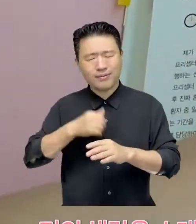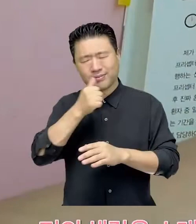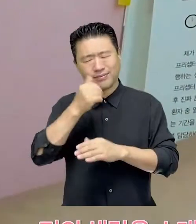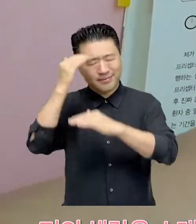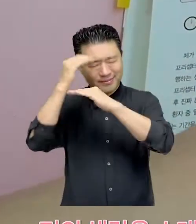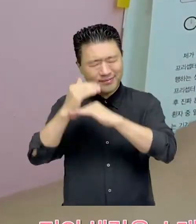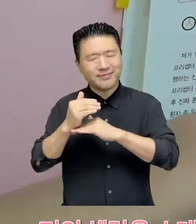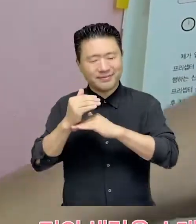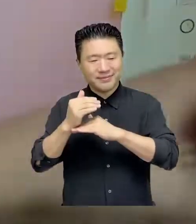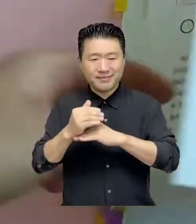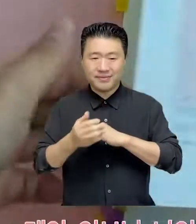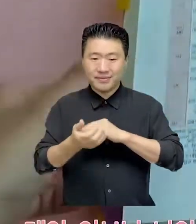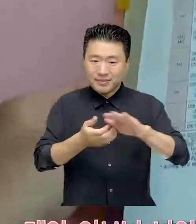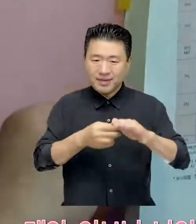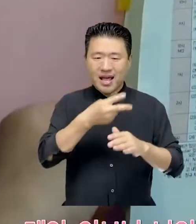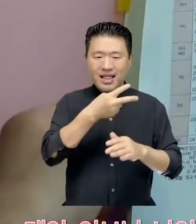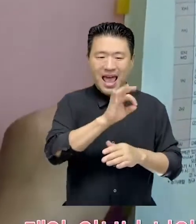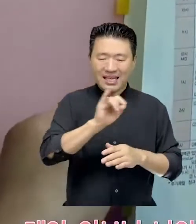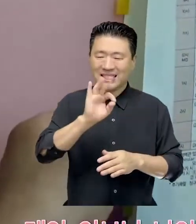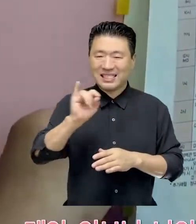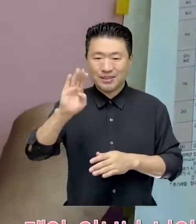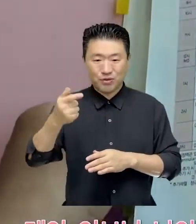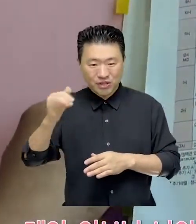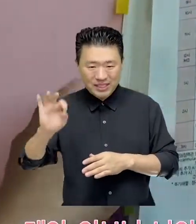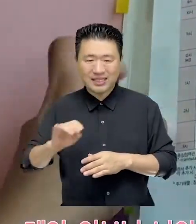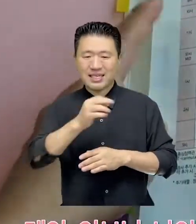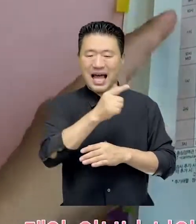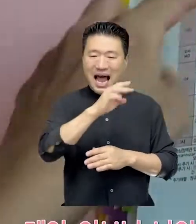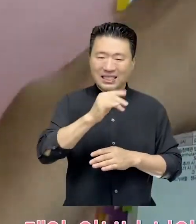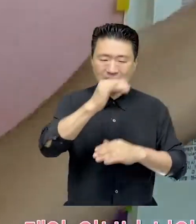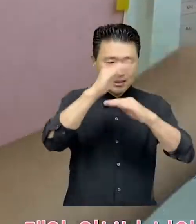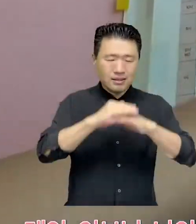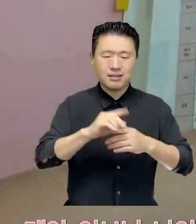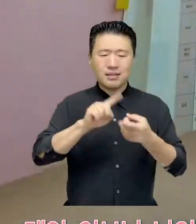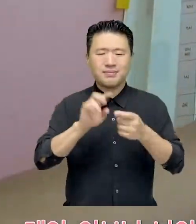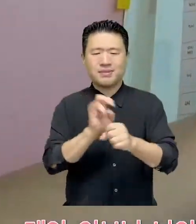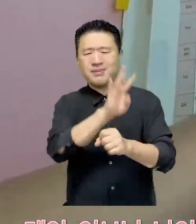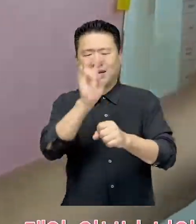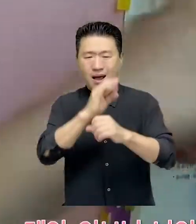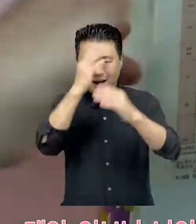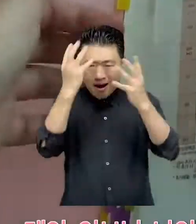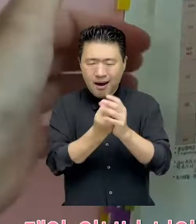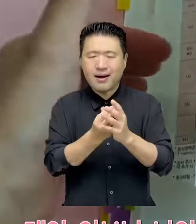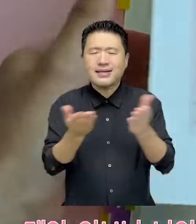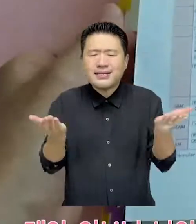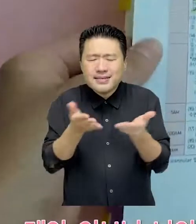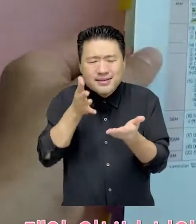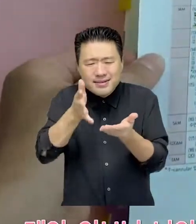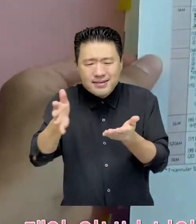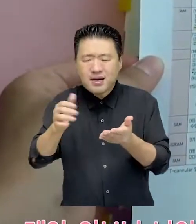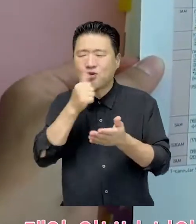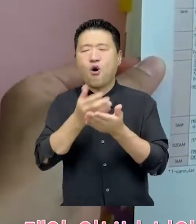생각을 소개하면서 각 듀티 업무 매뉴얼을 소개하고 있어요. 데이, 이브닝, 나이트,